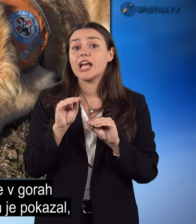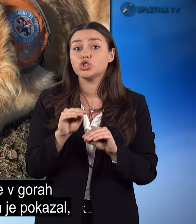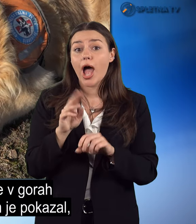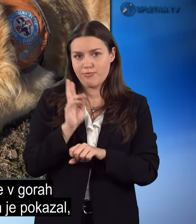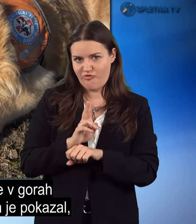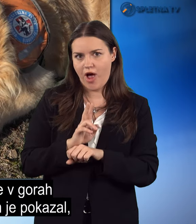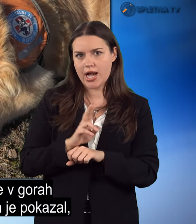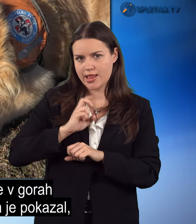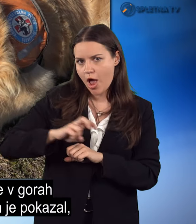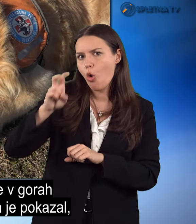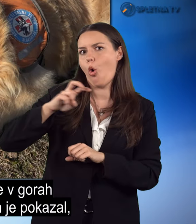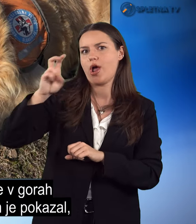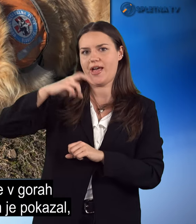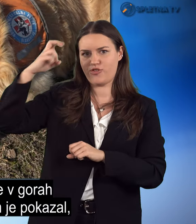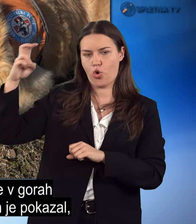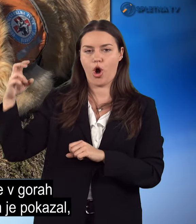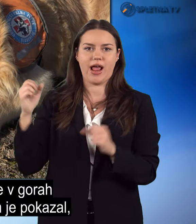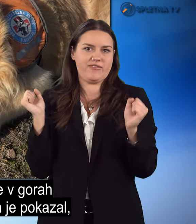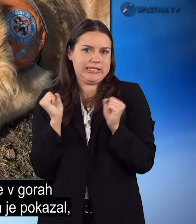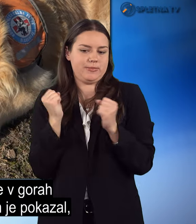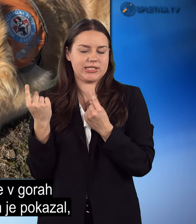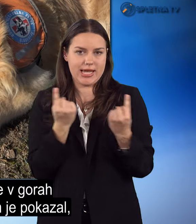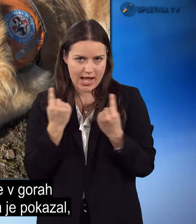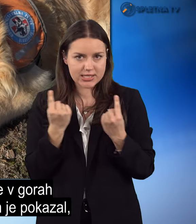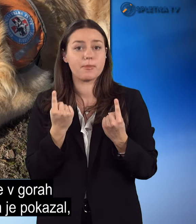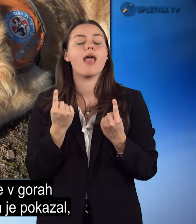Tečaj varne hoje v gorah v zimskih razmerah